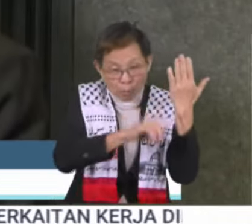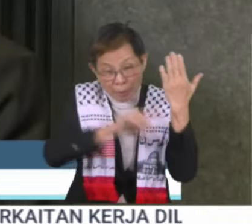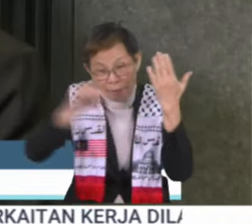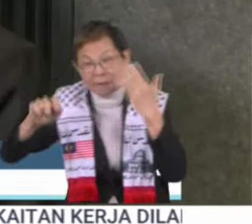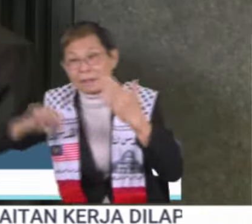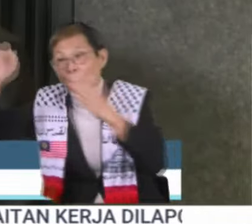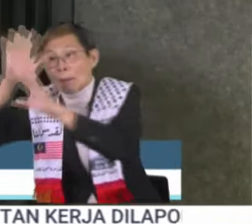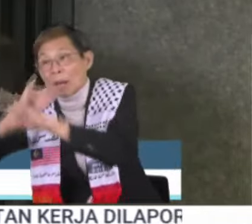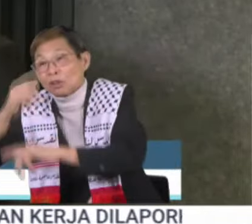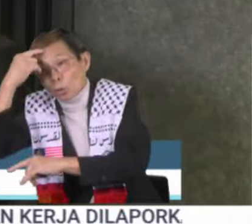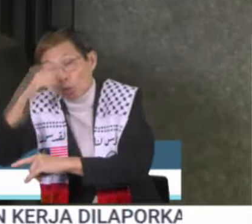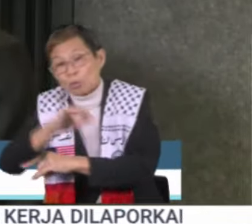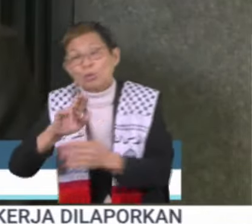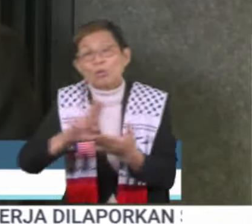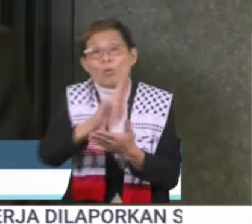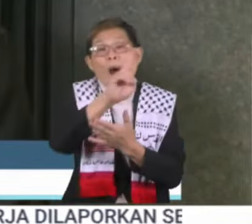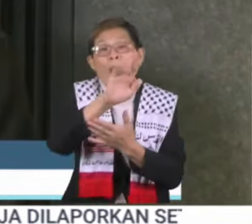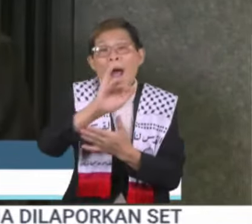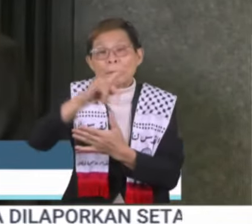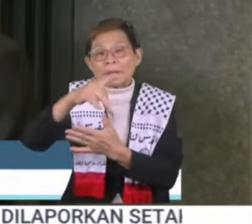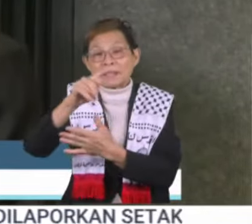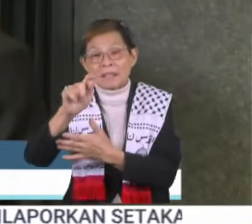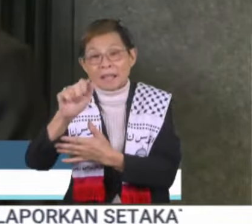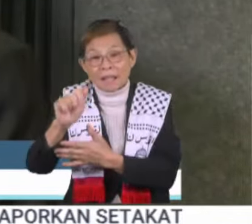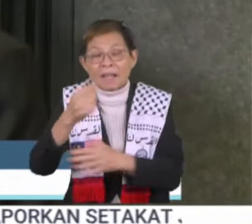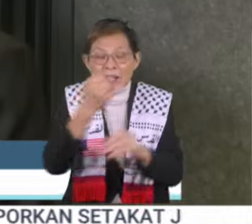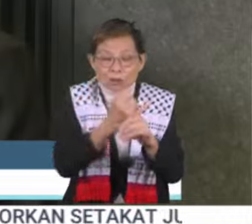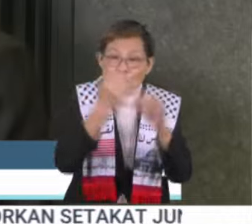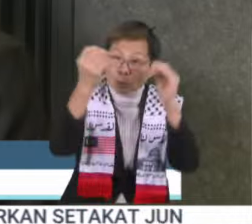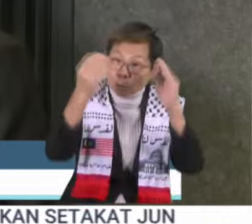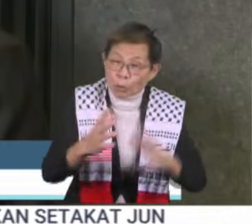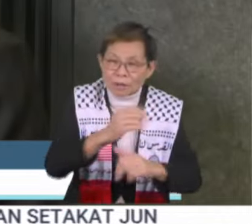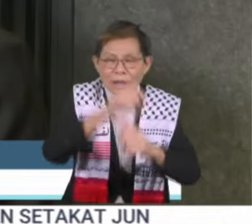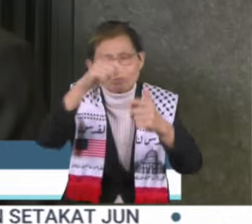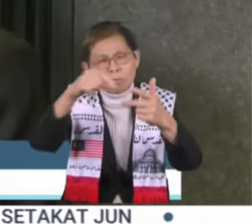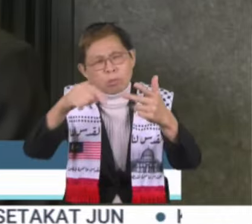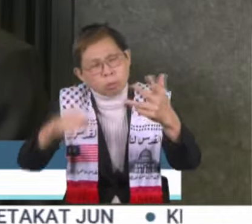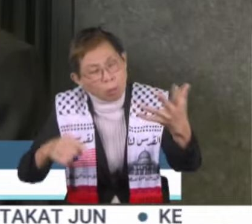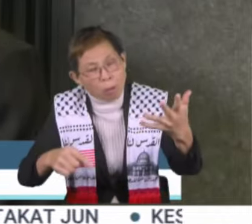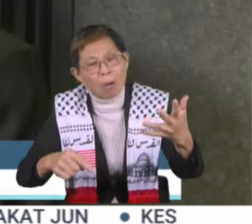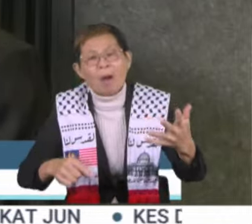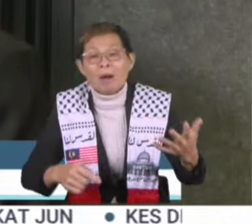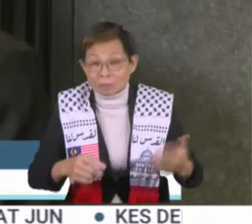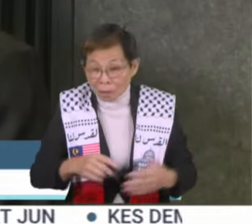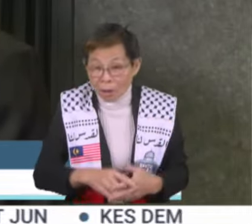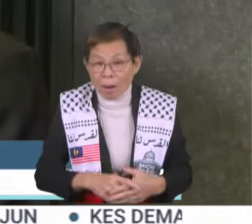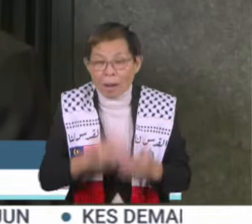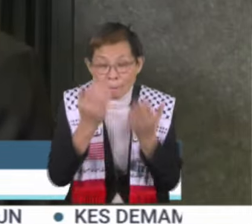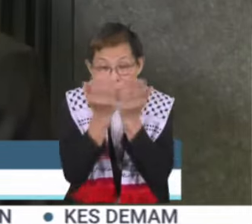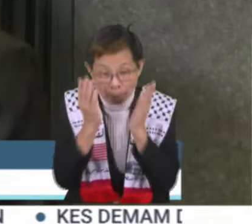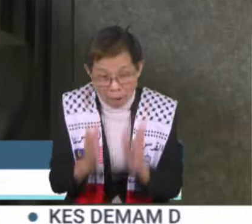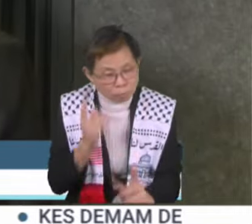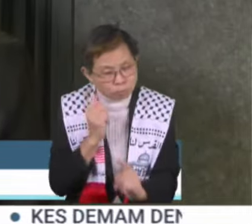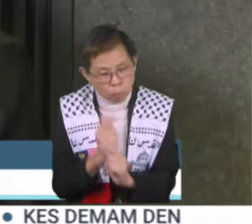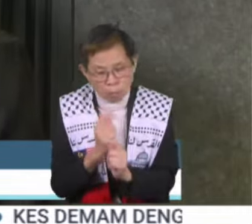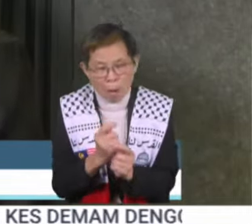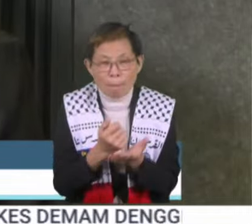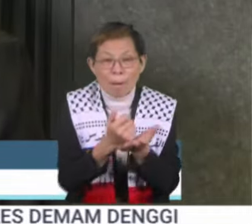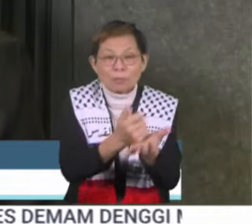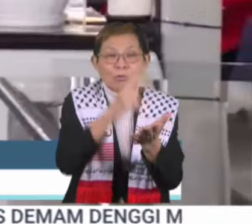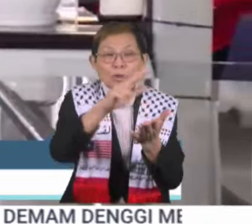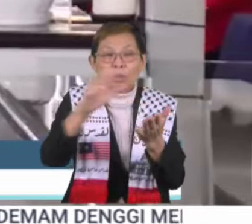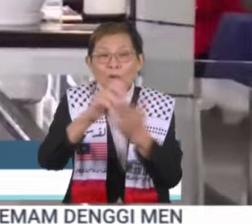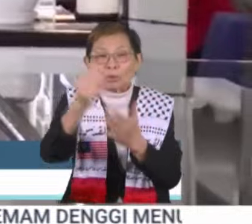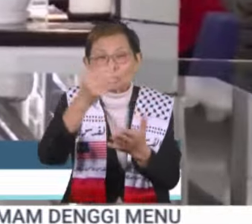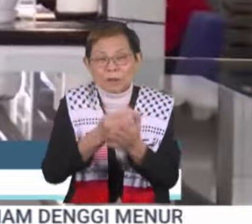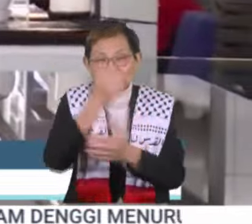Sarawak untuk IPTA, Institut Pengguruan dan sebagainya. Mereka tetap diberikan bantuan